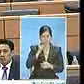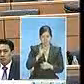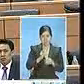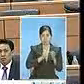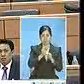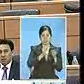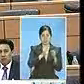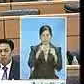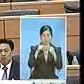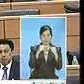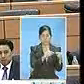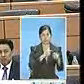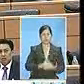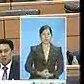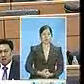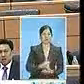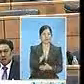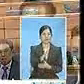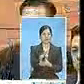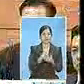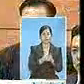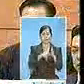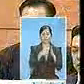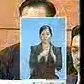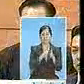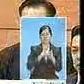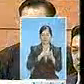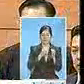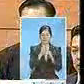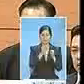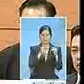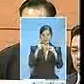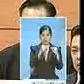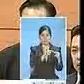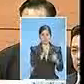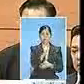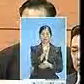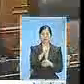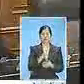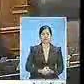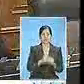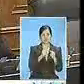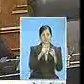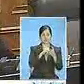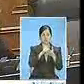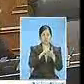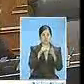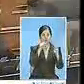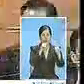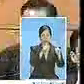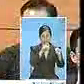ต่อทันทีเอ็ดไม่ต้องพูดต่อทันทีคืออย่างนี้ท่านประธานนะการแก้ไขมาตร